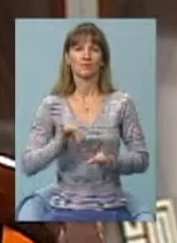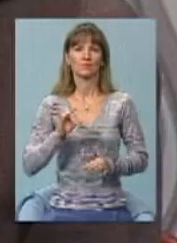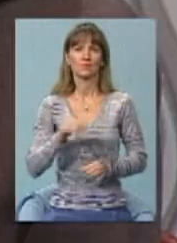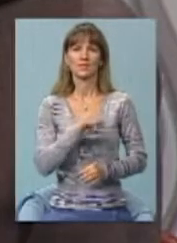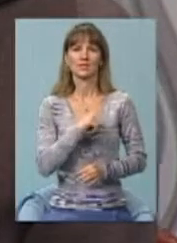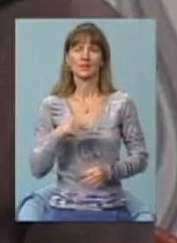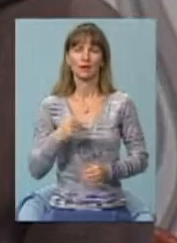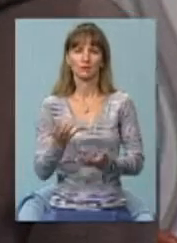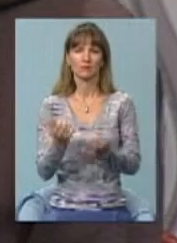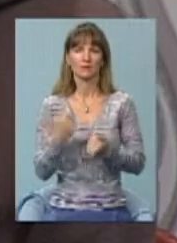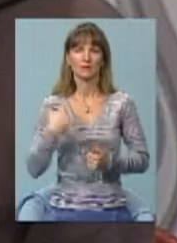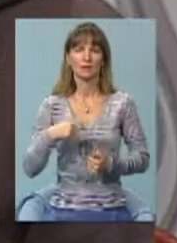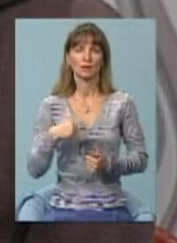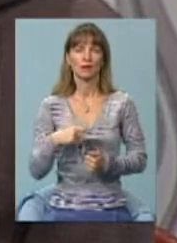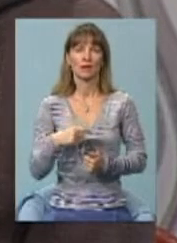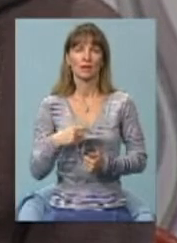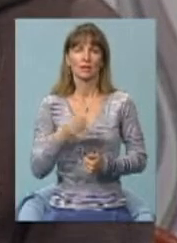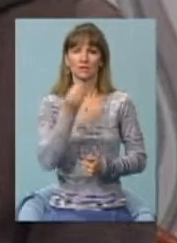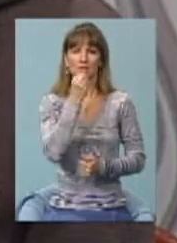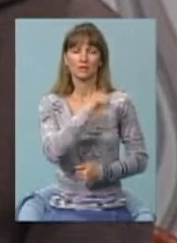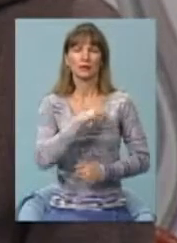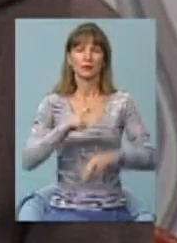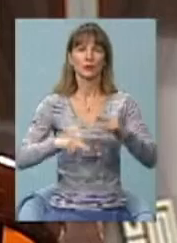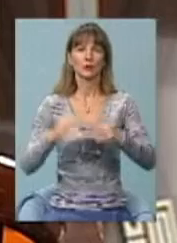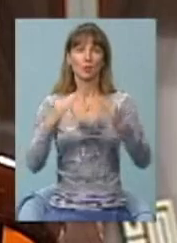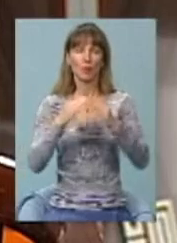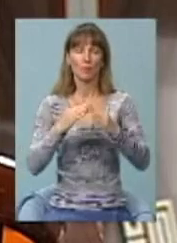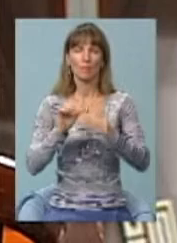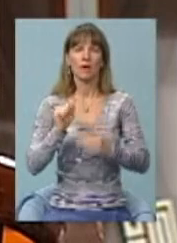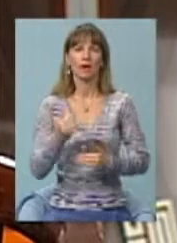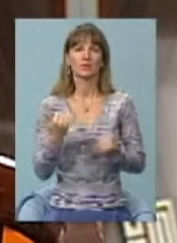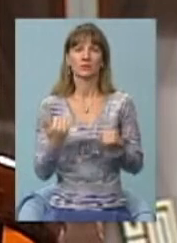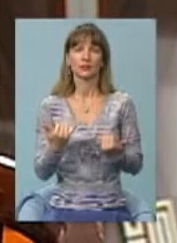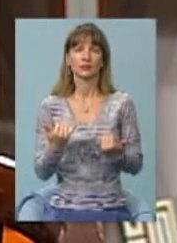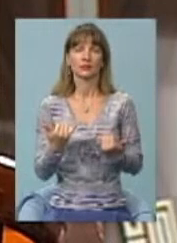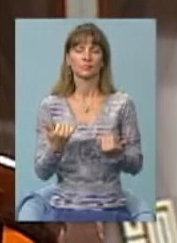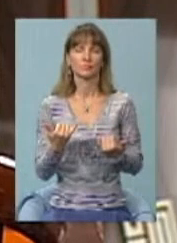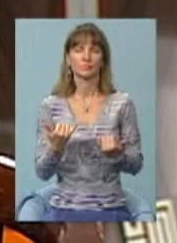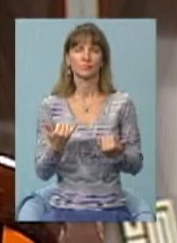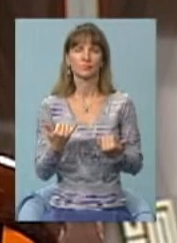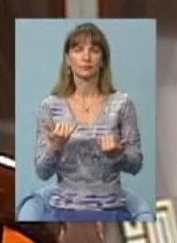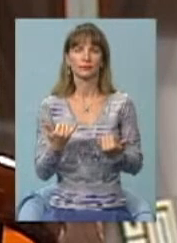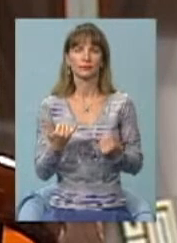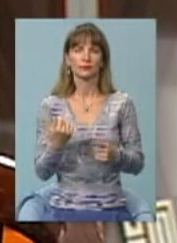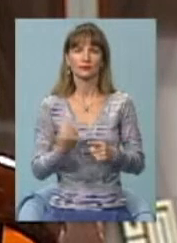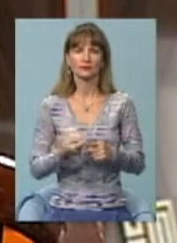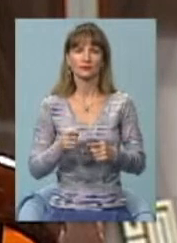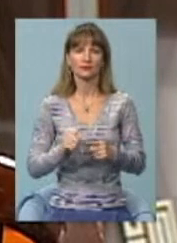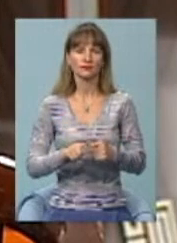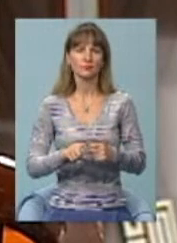самі добували собі їжу, так, самі будували самі собі будинки. Будинки. А зараз, зараз все